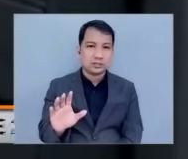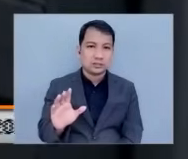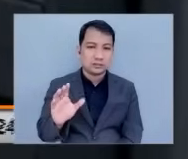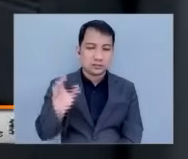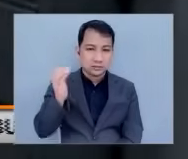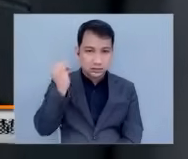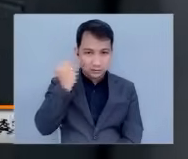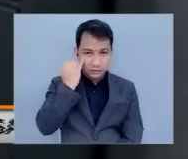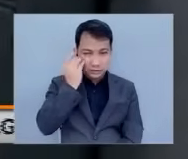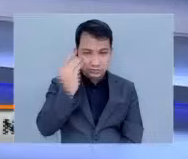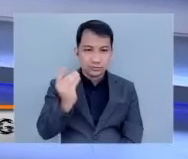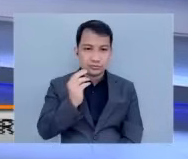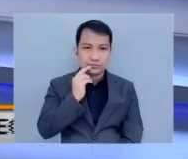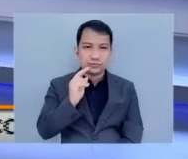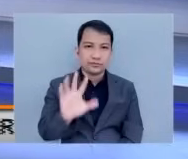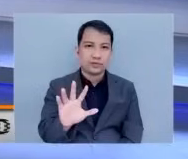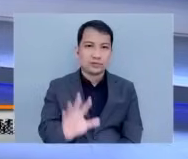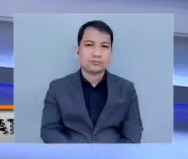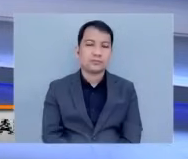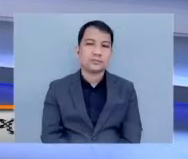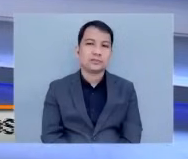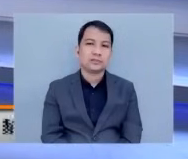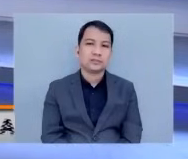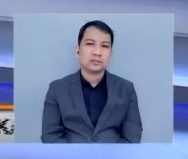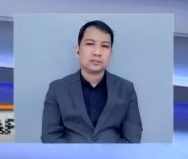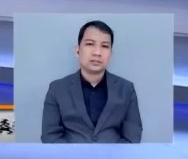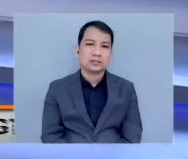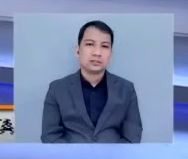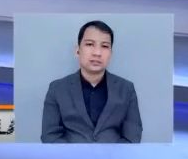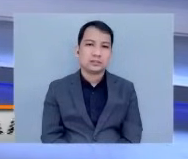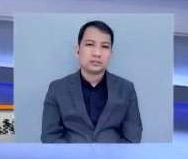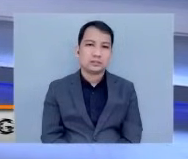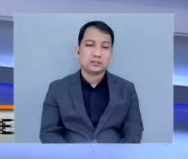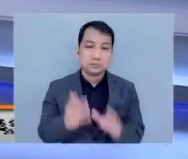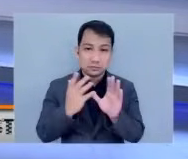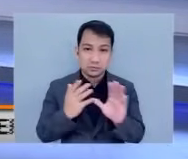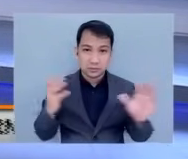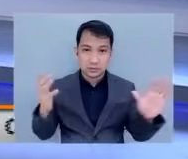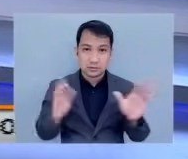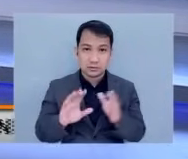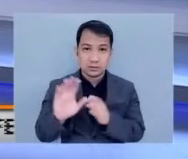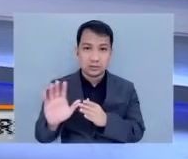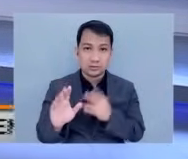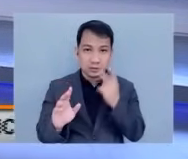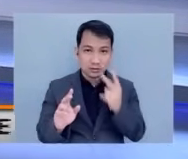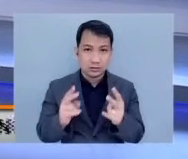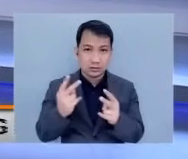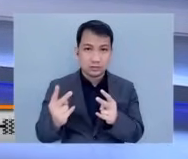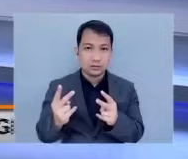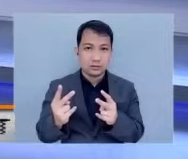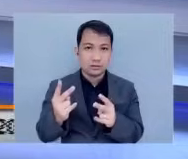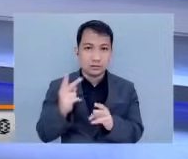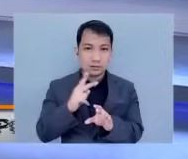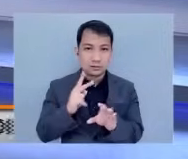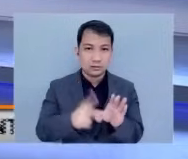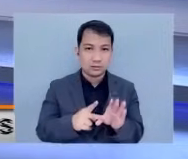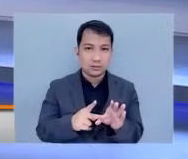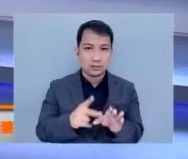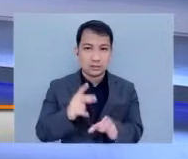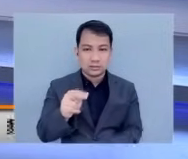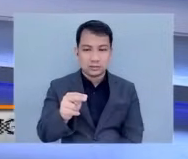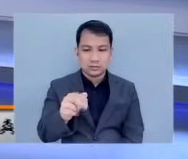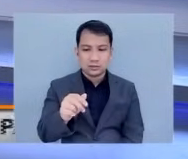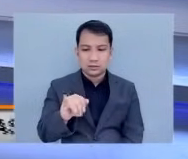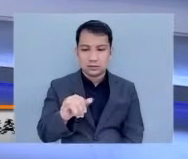Dongon, News 5. Mahabang pila sa immigration counters ang bumungad sa mga pasahero ng Ninoy Aquino International